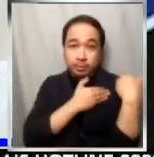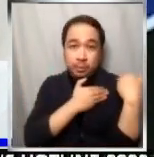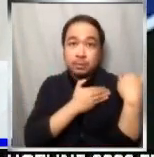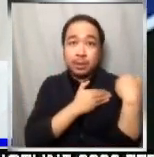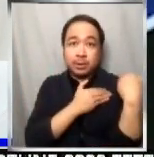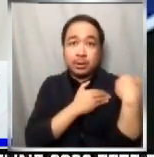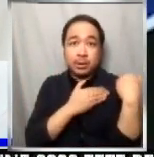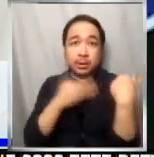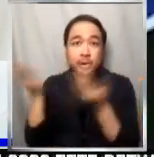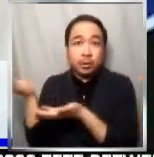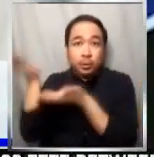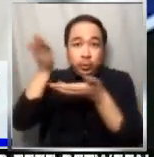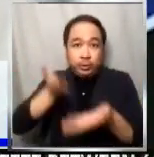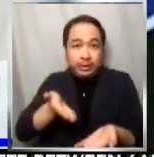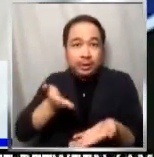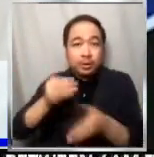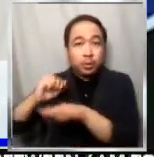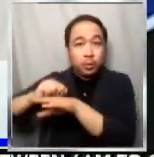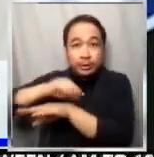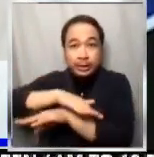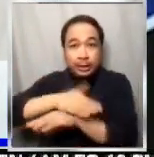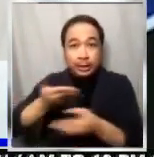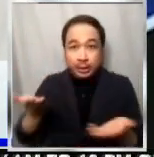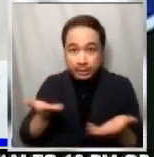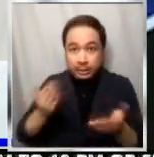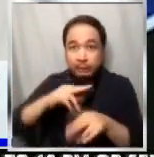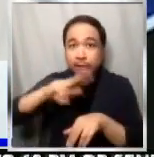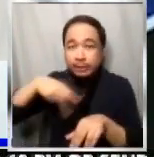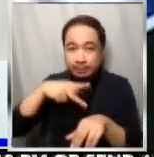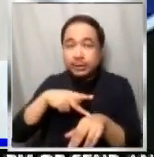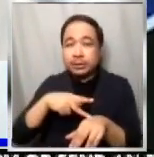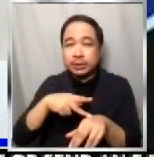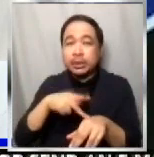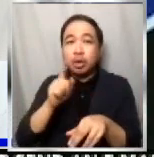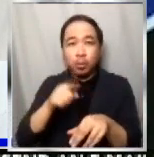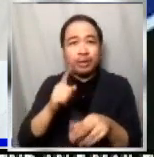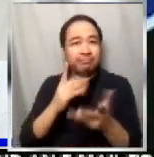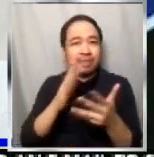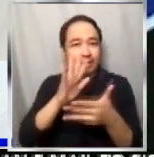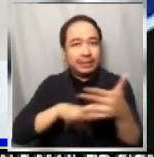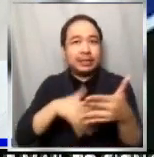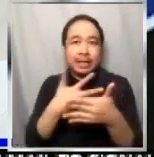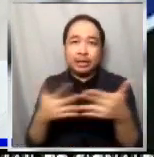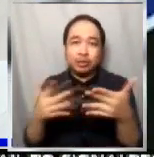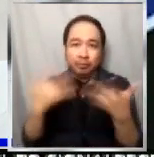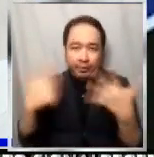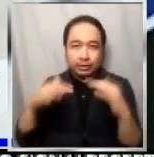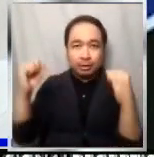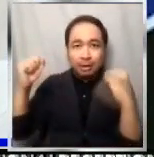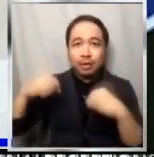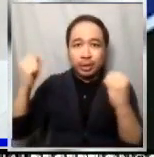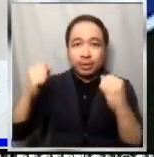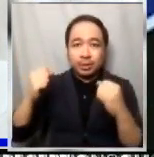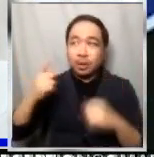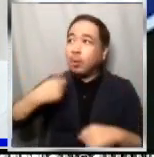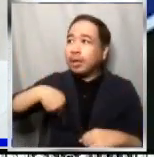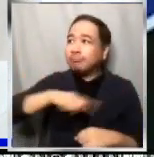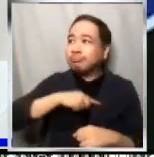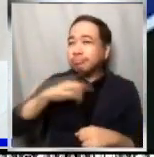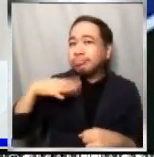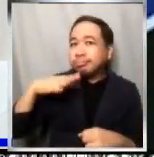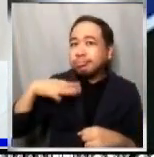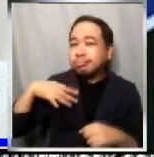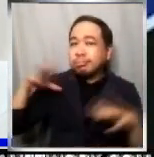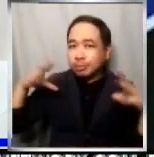it to us at the time that was promised. We are at the receiving end. Ginagawa naman po natin ang lahat